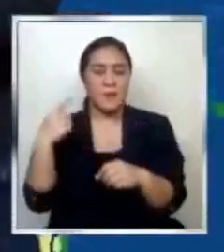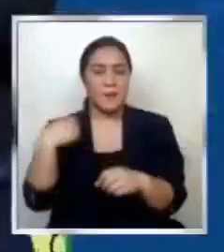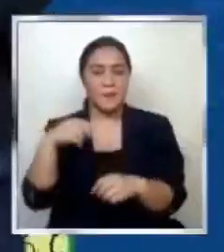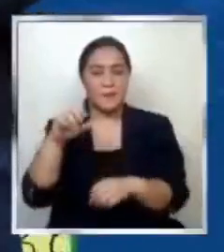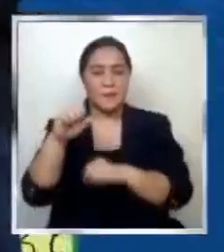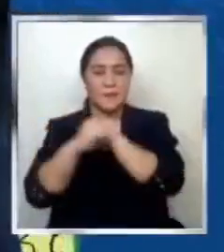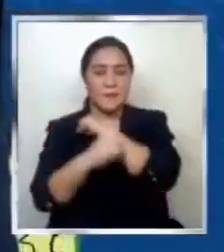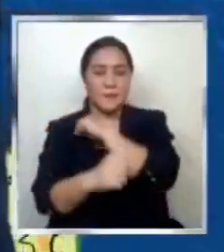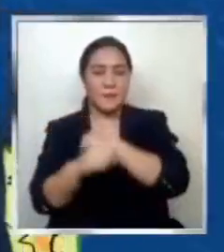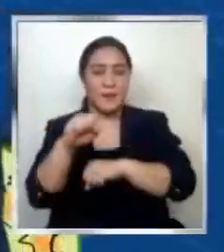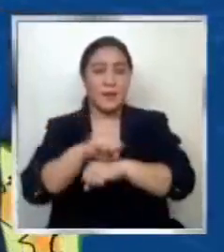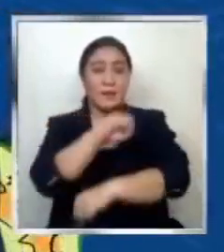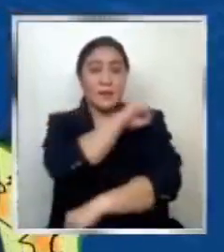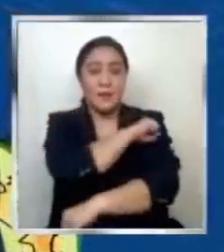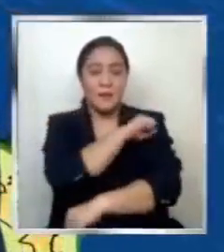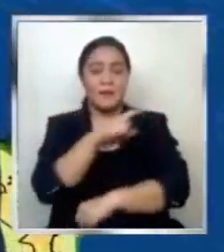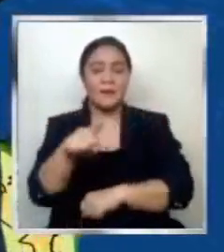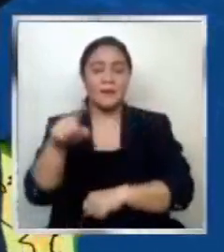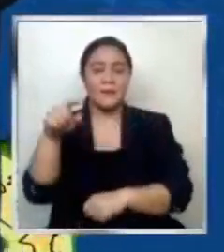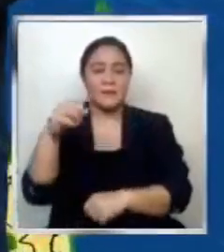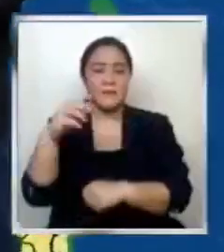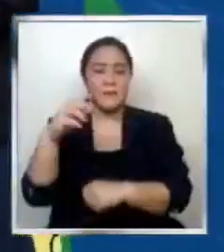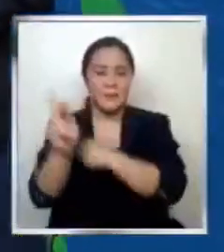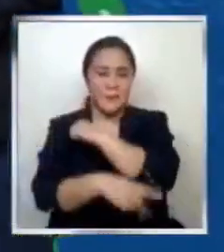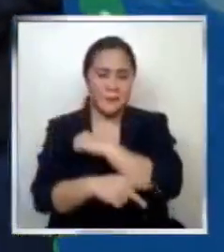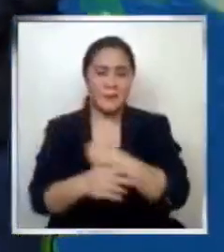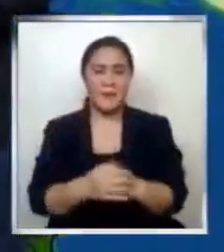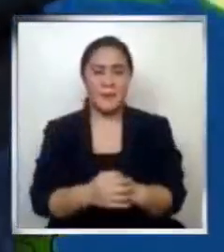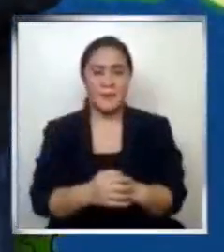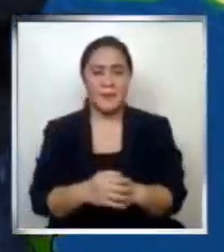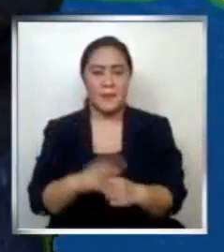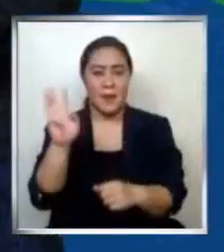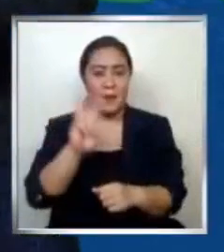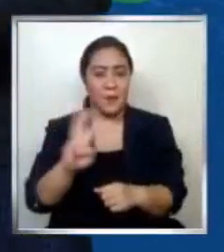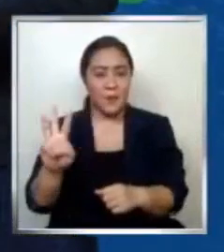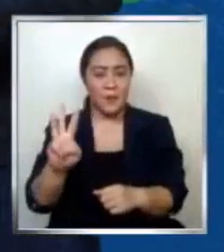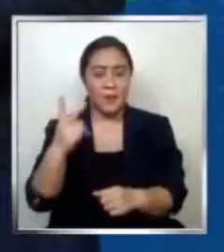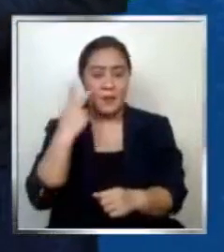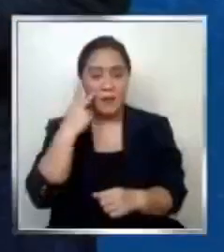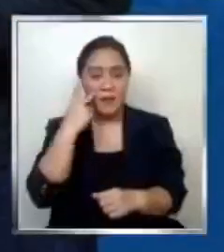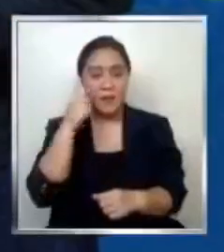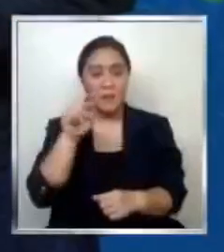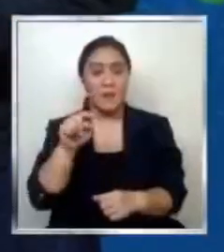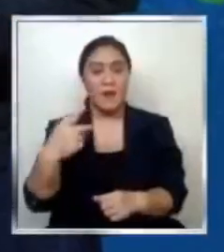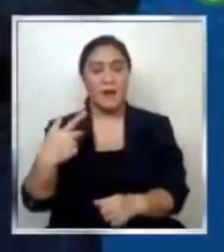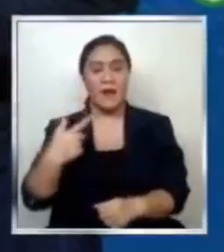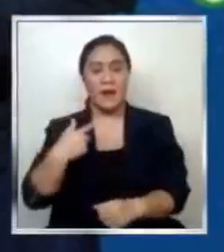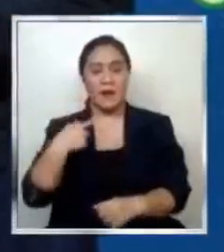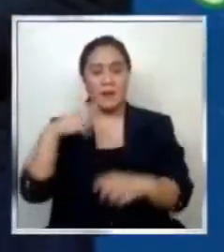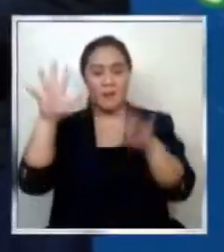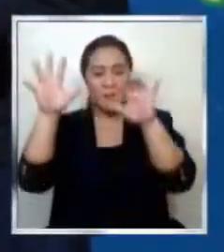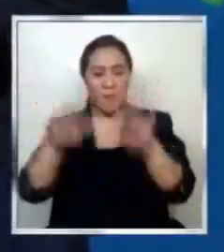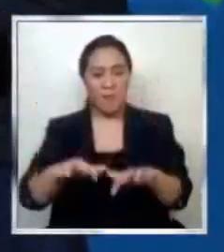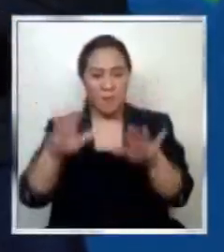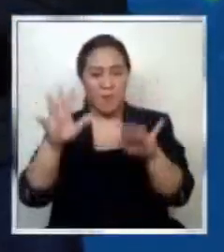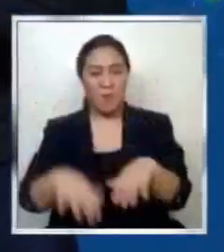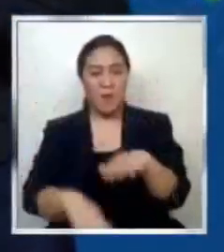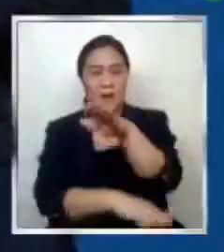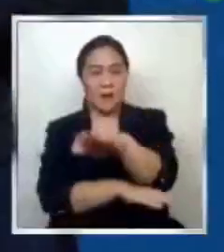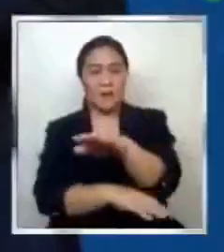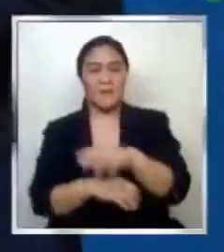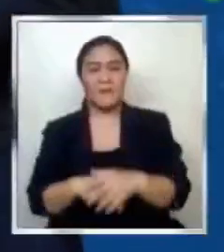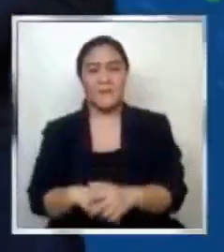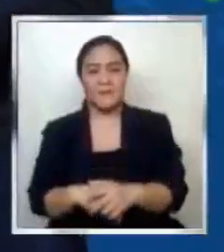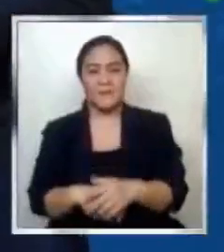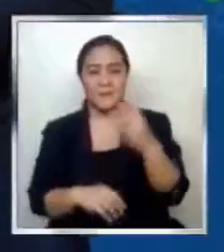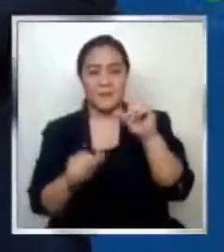central Visayas. Yung western section, may mga pag-ulan pagdating sa hapon. Sa Linggo, tuloy-tuloy yung mga pag-ulan na yan dahil din doon